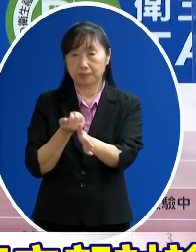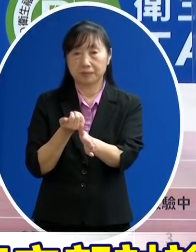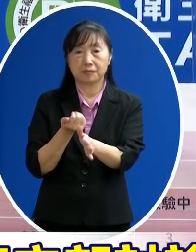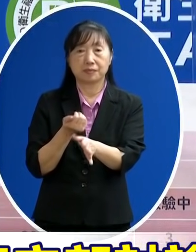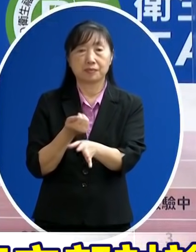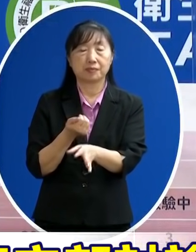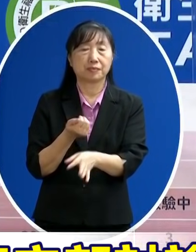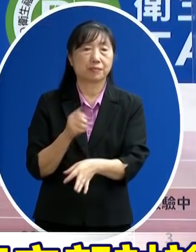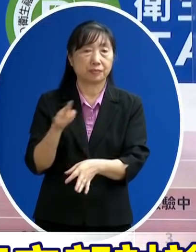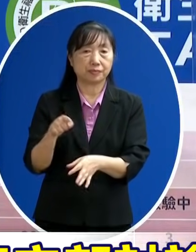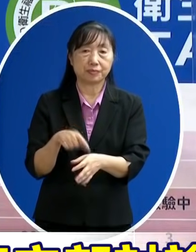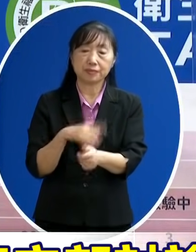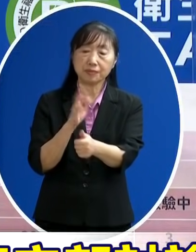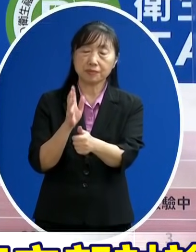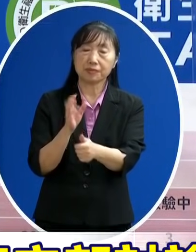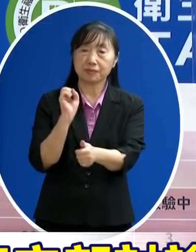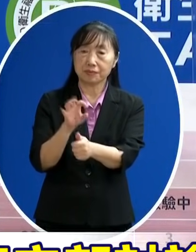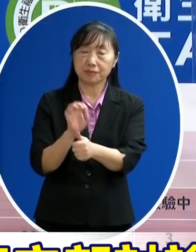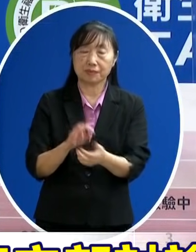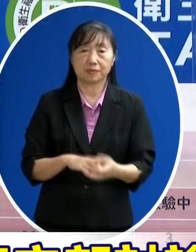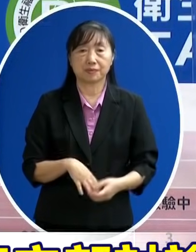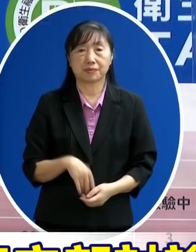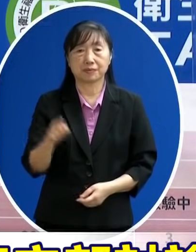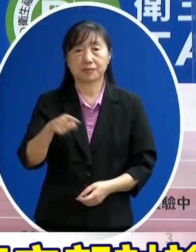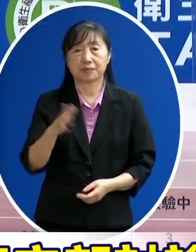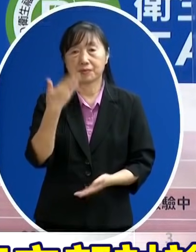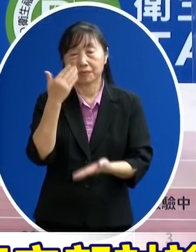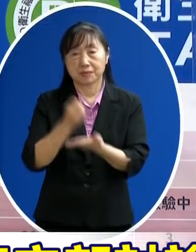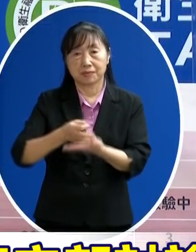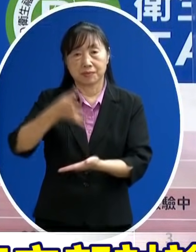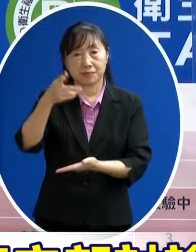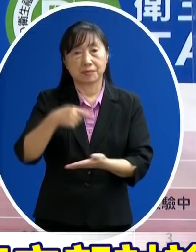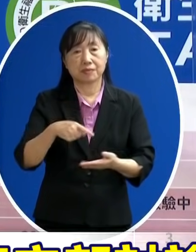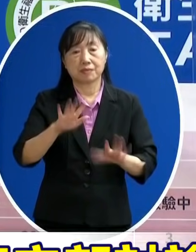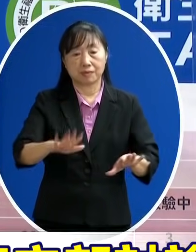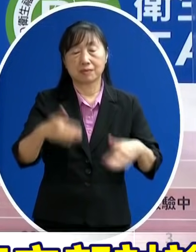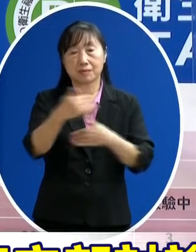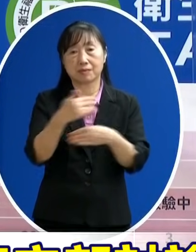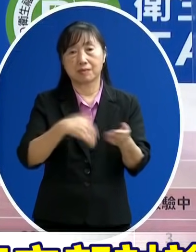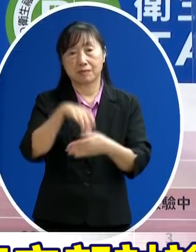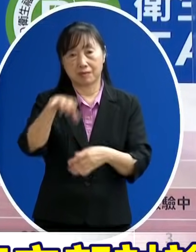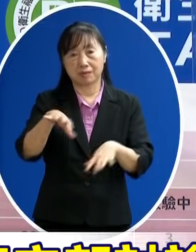那个清消好。那诺富饭店的话，好像下午交通部也会跟他们再